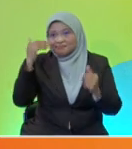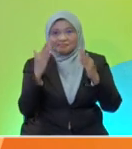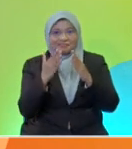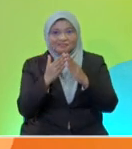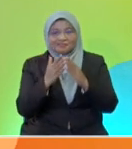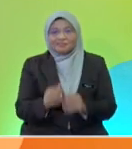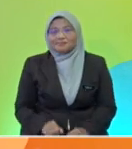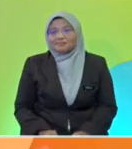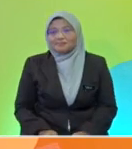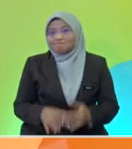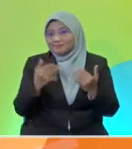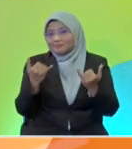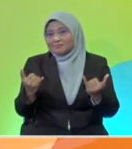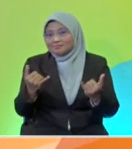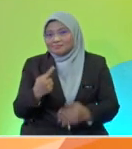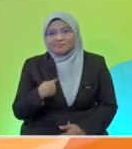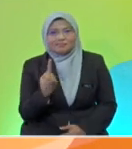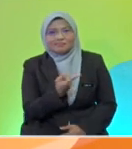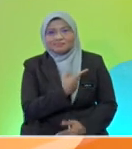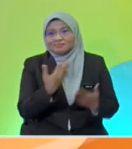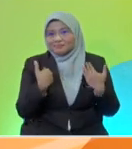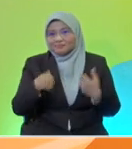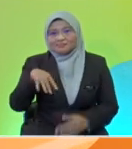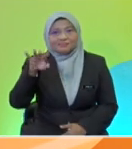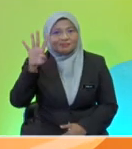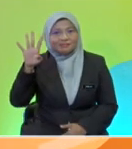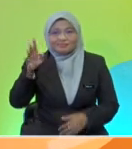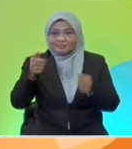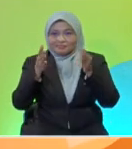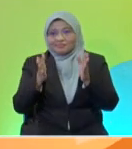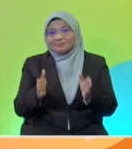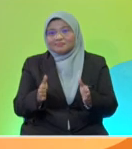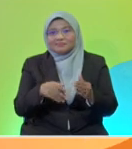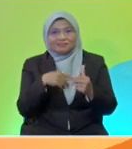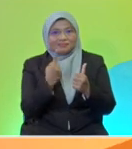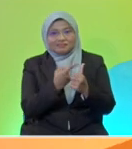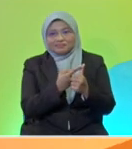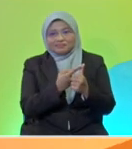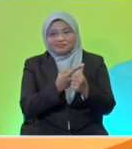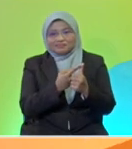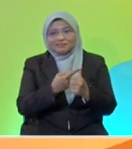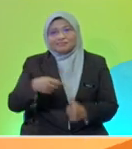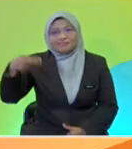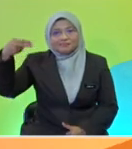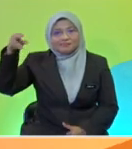ini kita sama dengan 4 orang dari SD Taman Desa Kuala Lumpur yang pertama kita ada nurhikmah